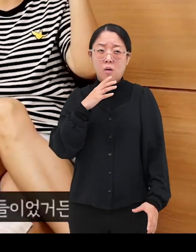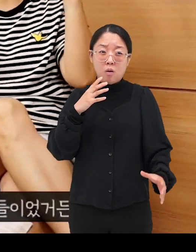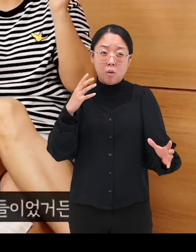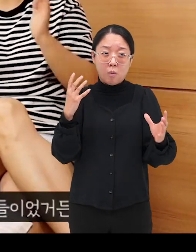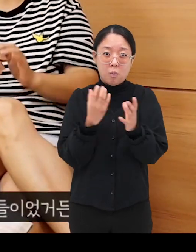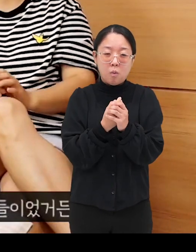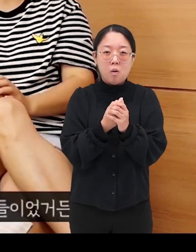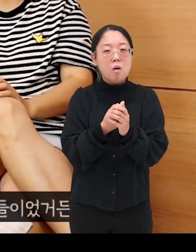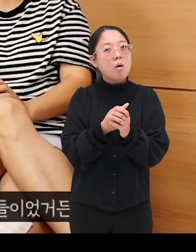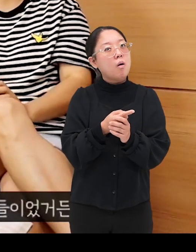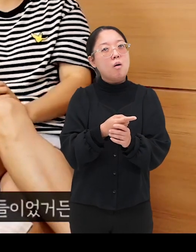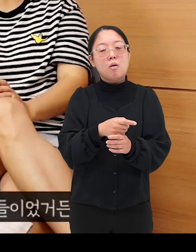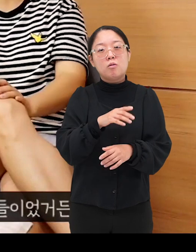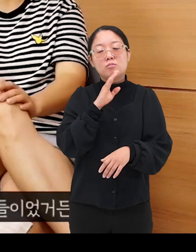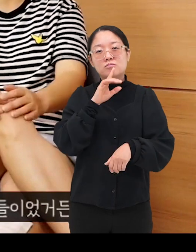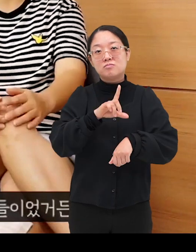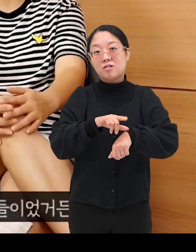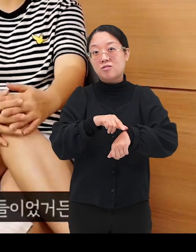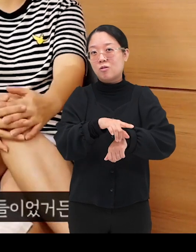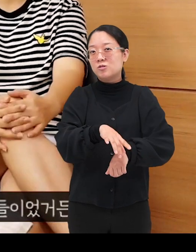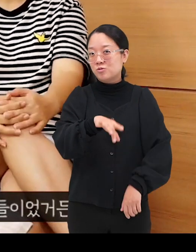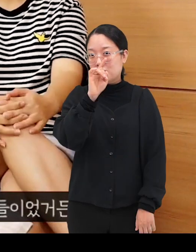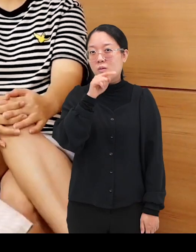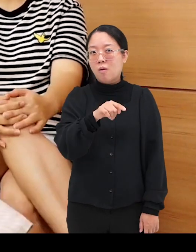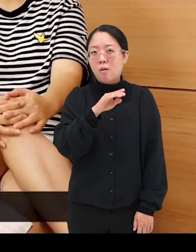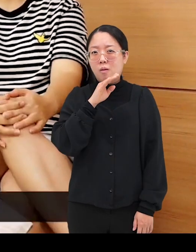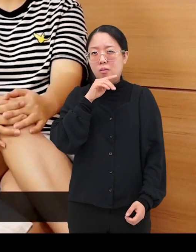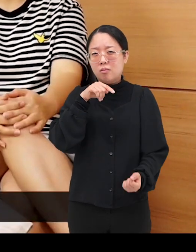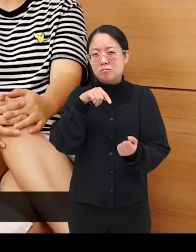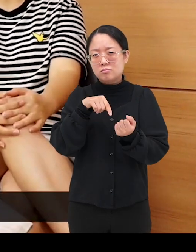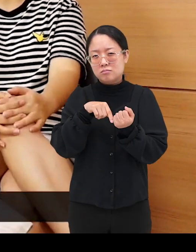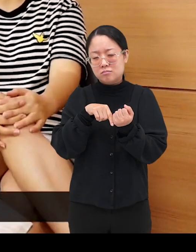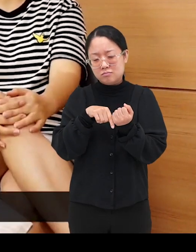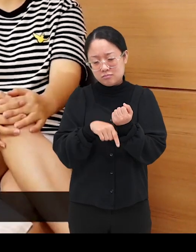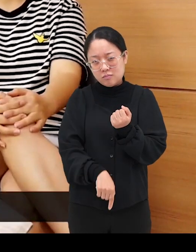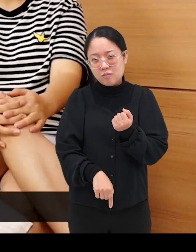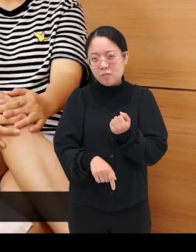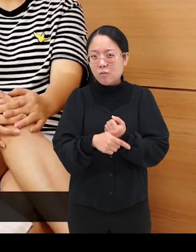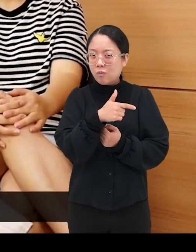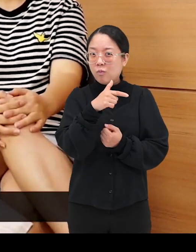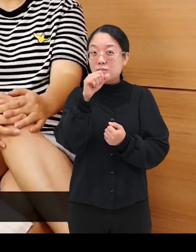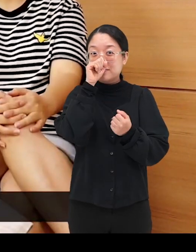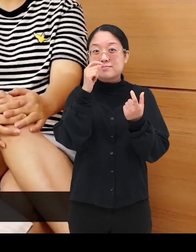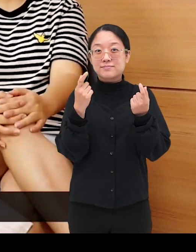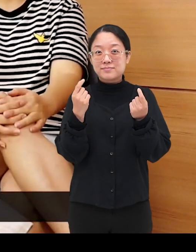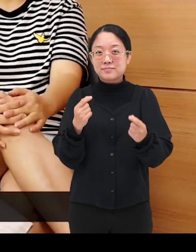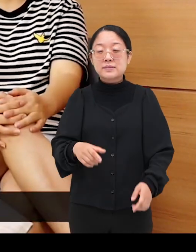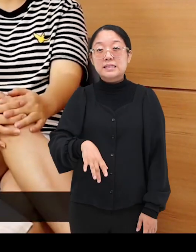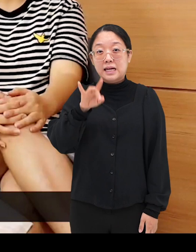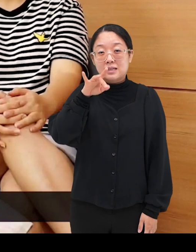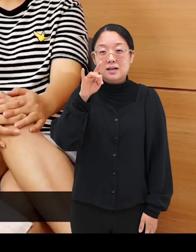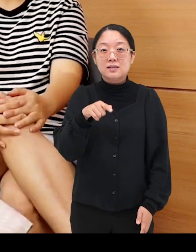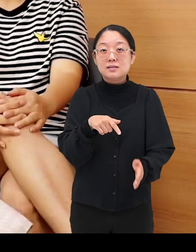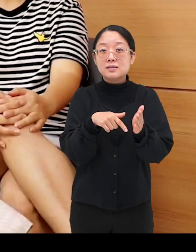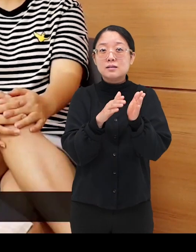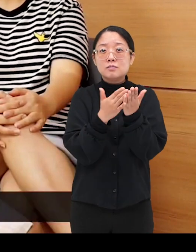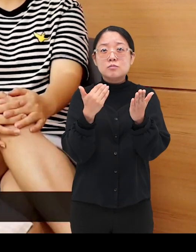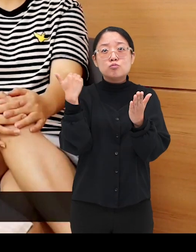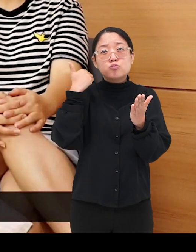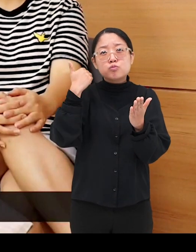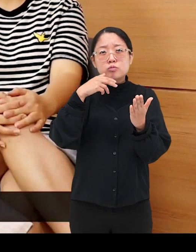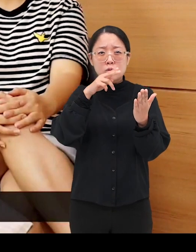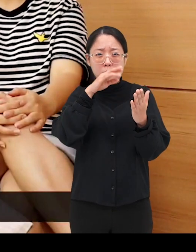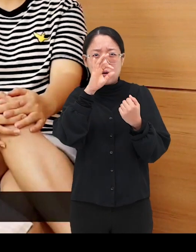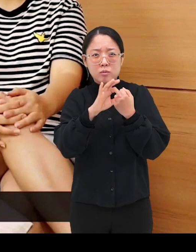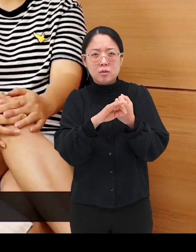한번 완성도 해본 시간들이었거든요. 그래서 그 시간들이 너무 뜻깊었고 너무 좋았던 것 같고